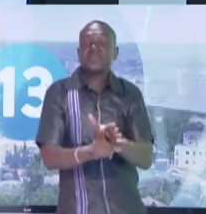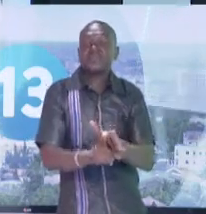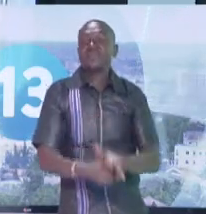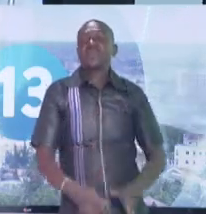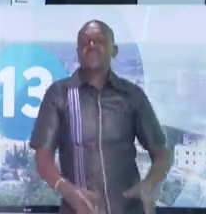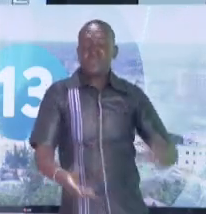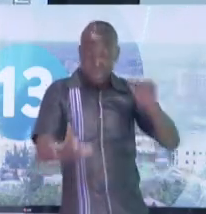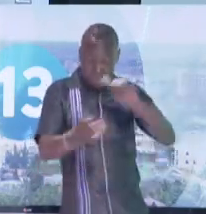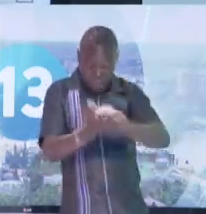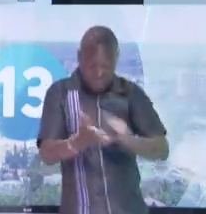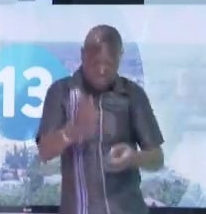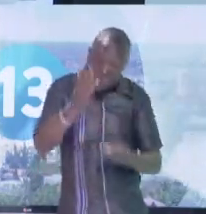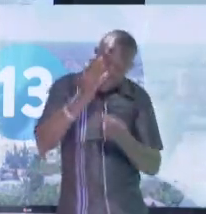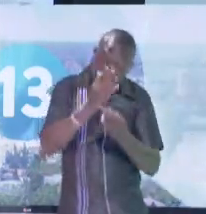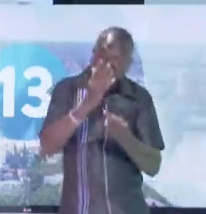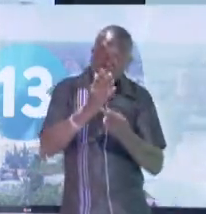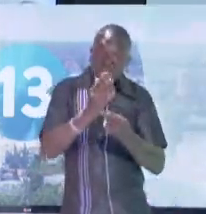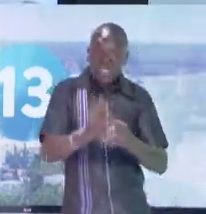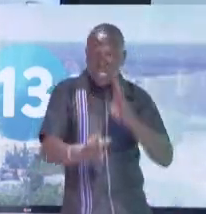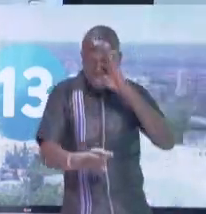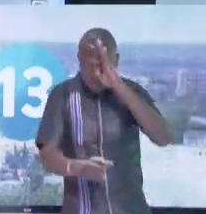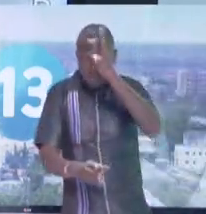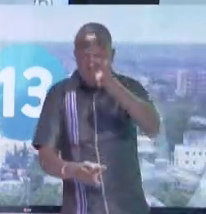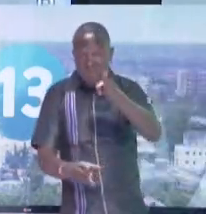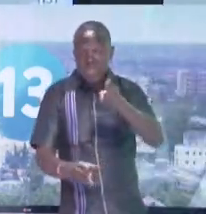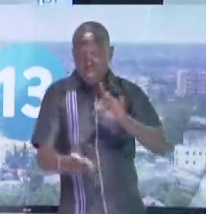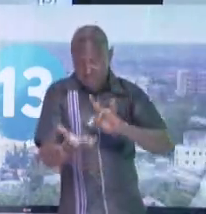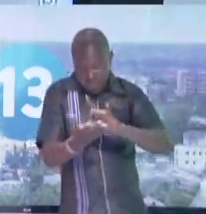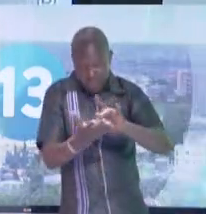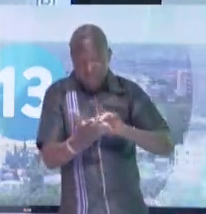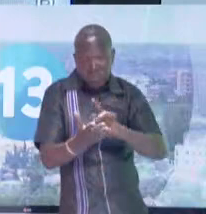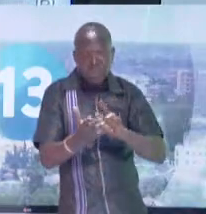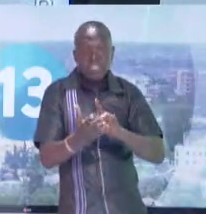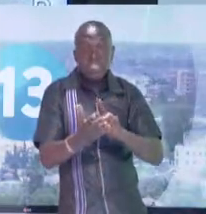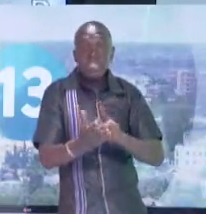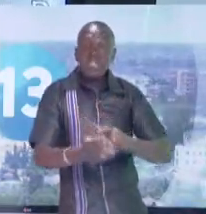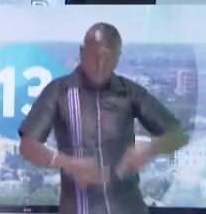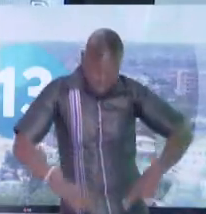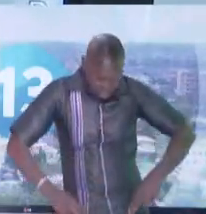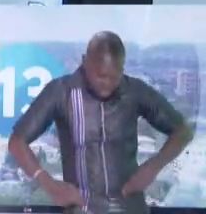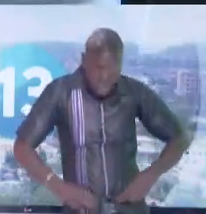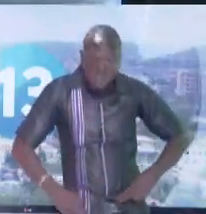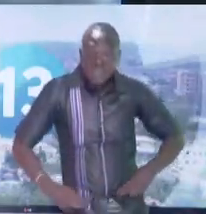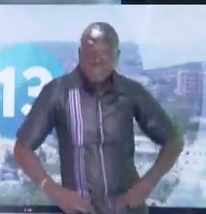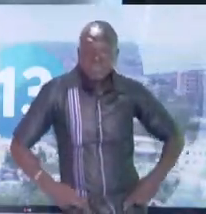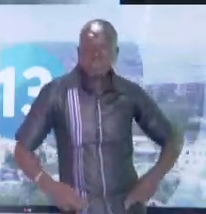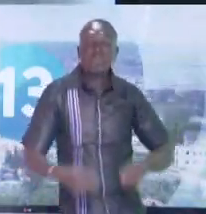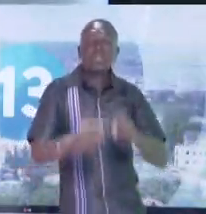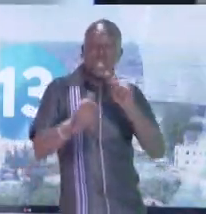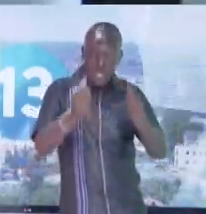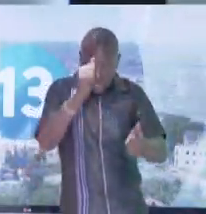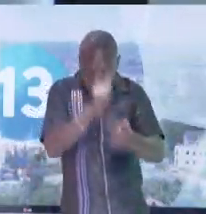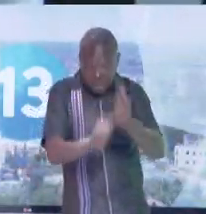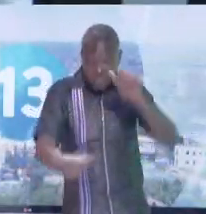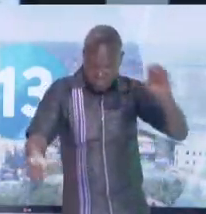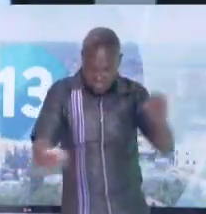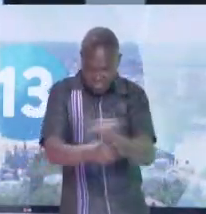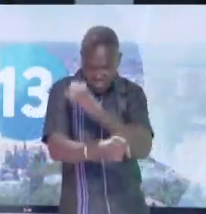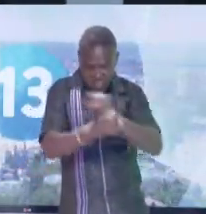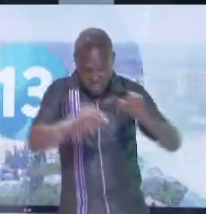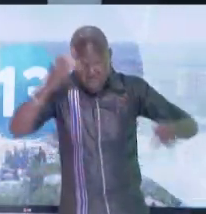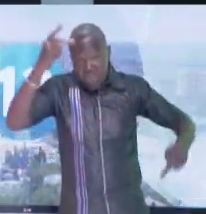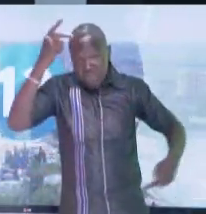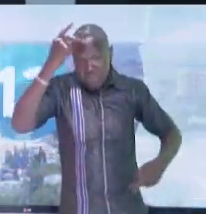C'est une technique d'imagerie médicale utilisée en cardiologie pour visualiser les artères en cas de suspicion de maladie